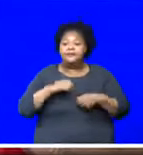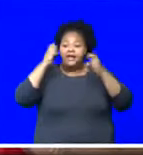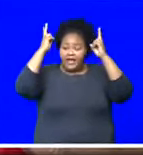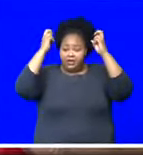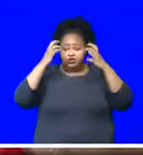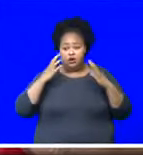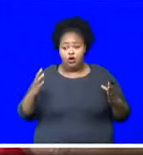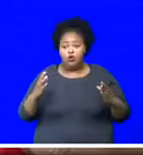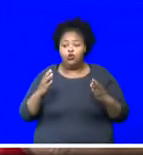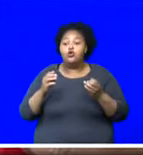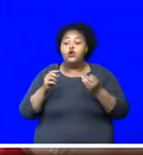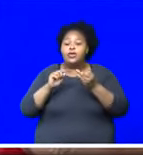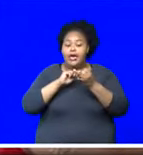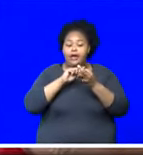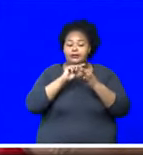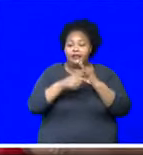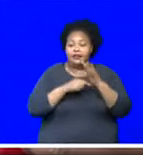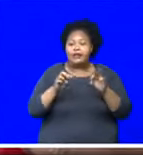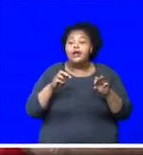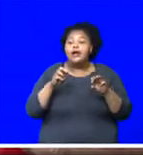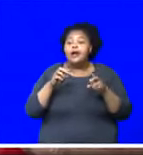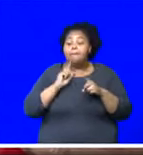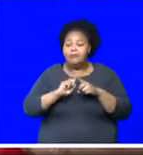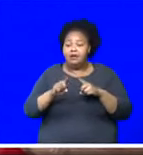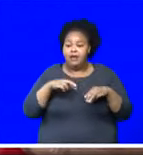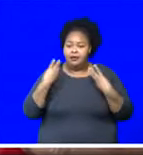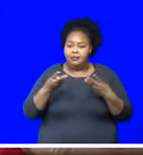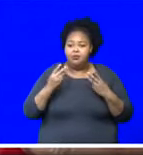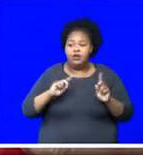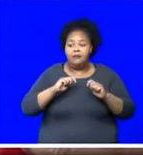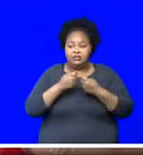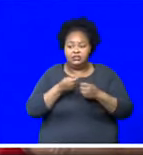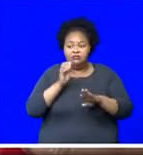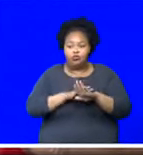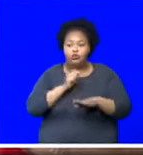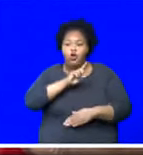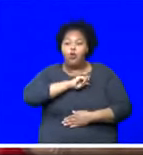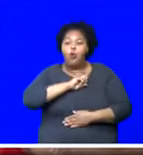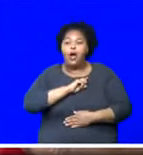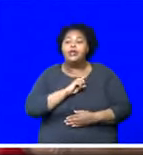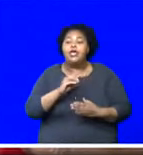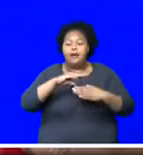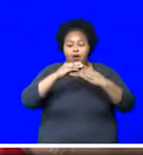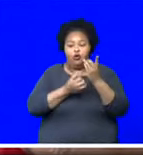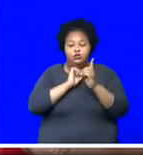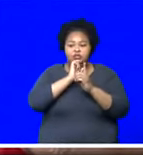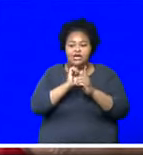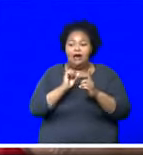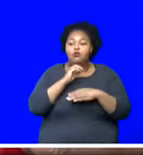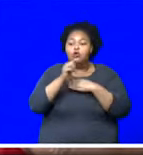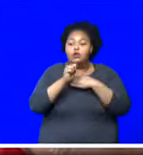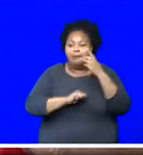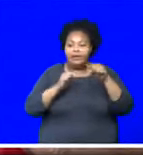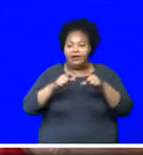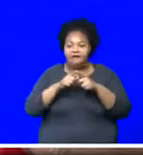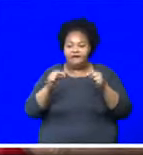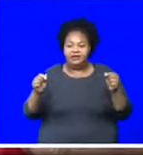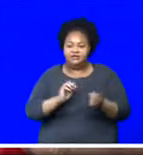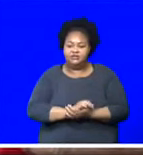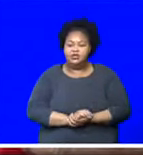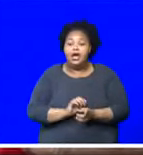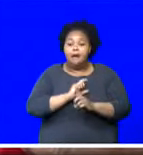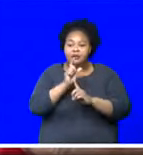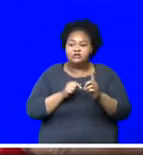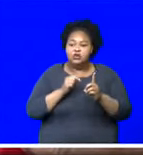abadlali abathathu lokunyalo bede emacembu kulandzela ukuthi tivumelwano tabo tiphele kule nyanga lesetulu. Labadlali nguPaul Pogba weManchester